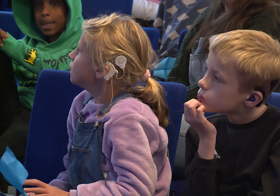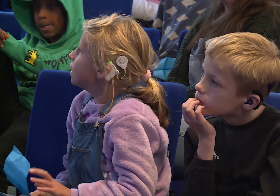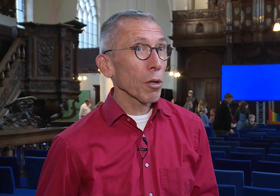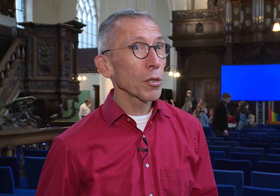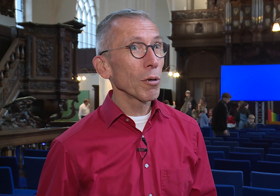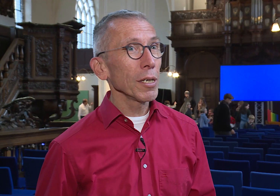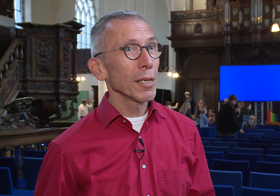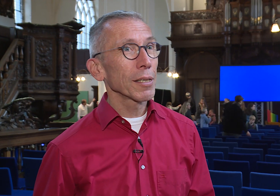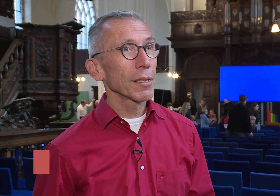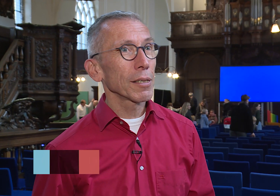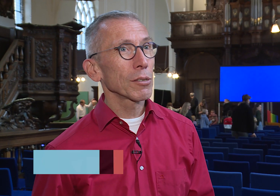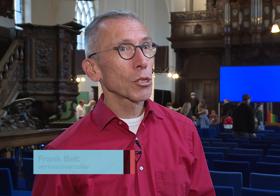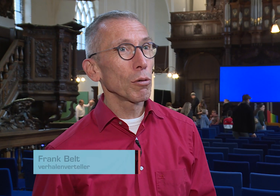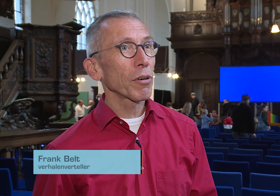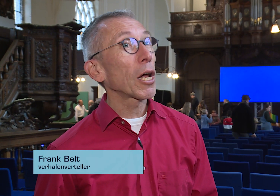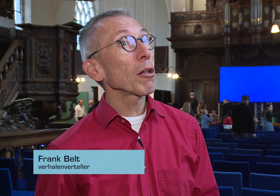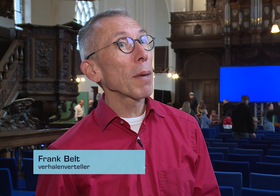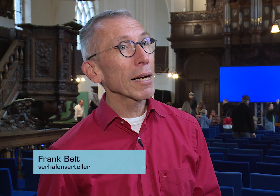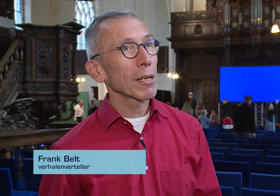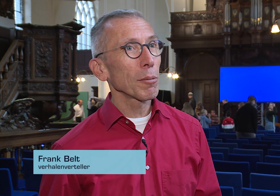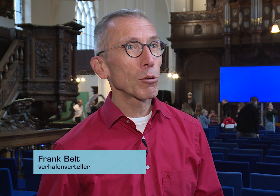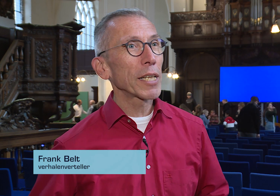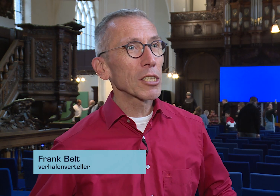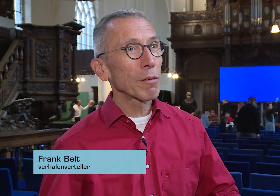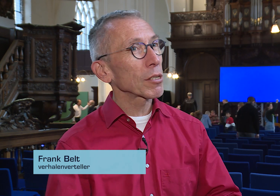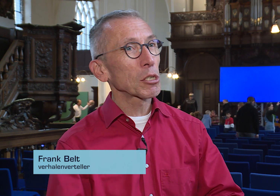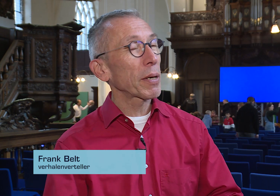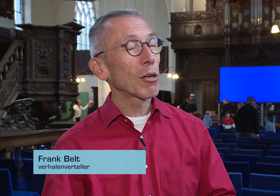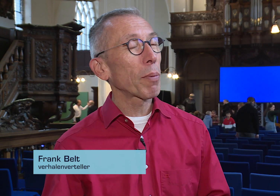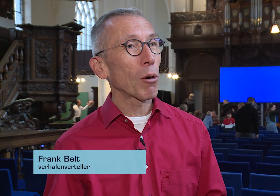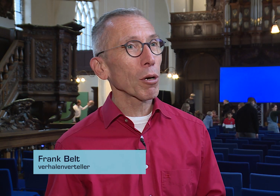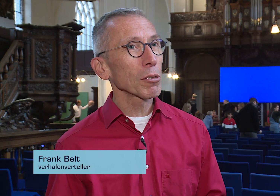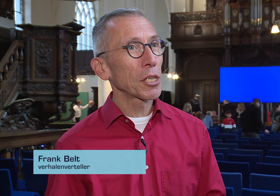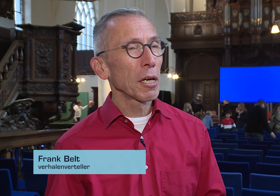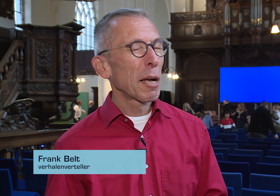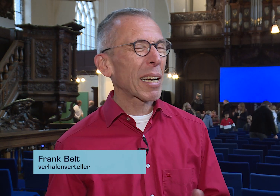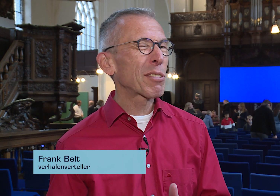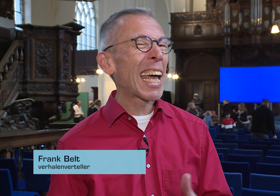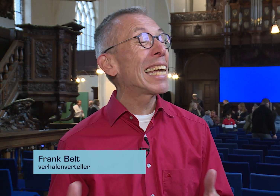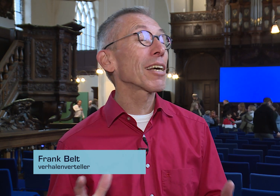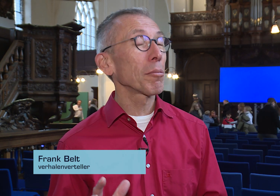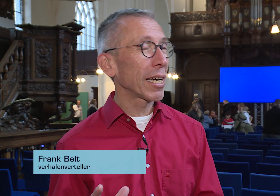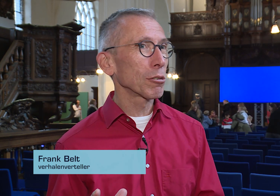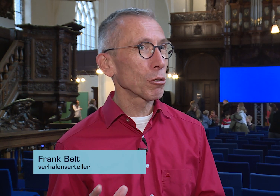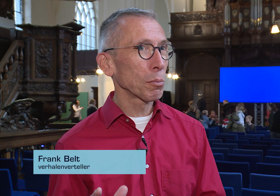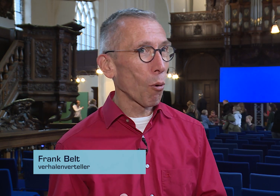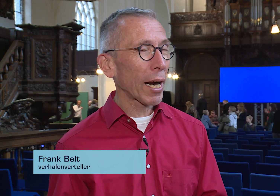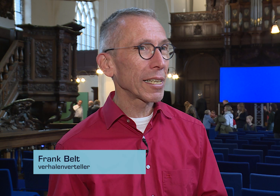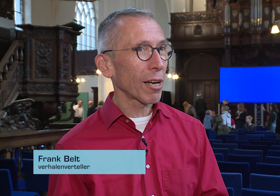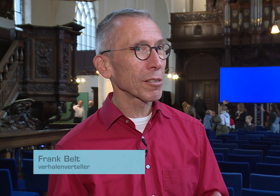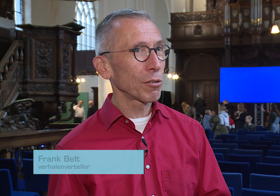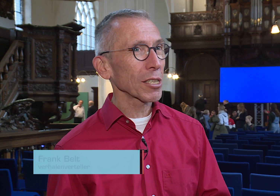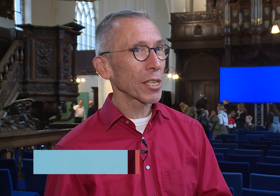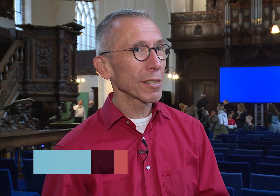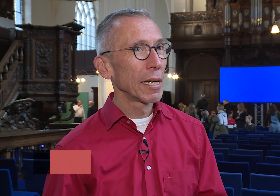over Polle de Orgeljongen, zoon van Alma. Alma doet niks liever dan spelen op haar orgeltje, maar heeft een hele gemene zus, Mora,